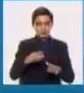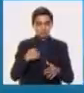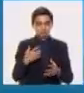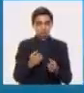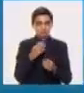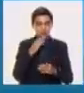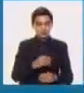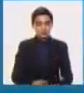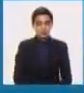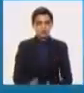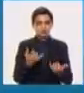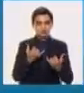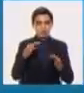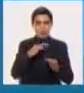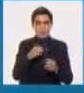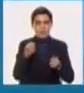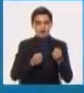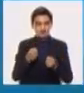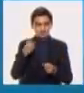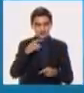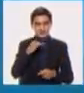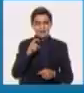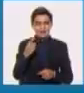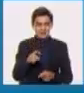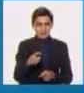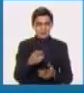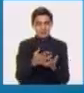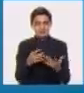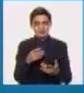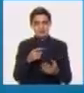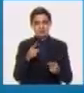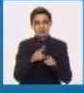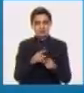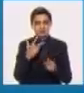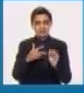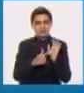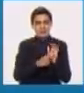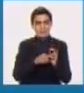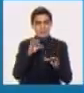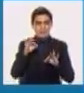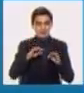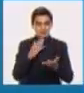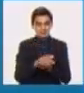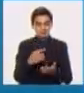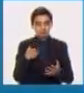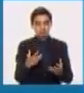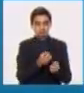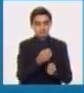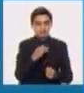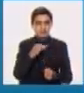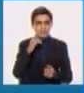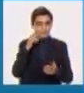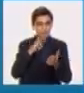болмақ. Қазіргі уақытта қор машина жасау, химия және телекоммуникациялар саласындағы 37 жобаны мақұлдады. Оларға